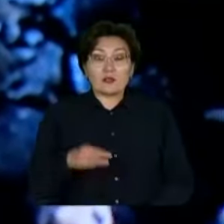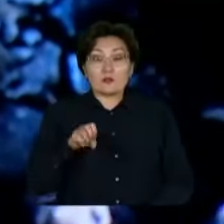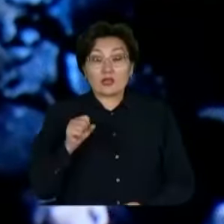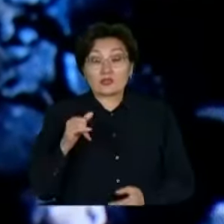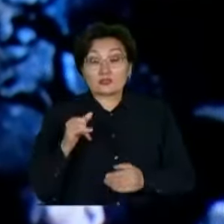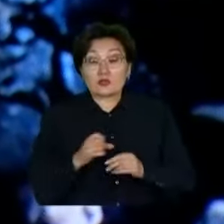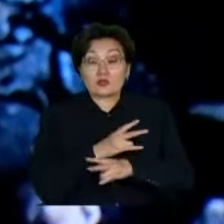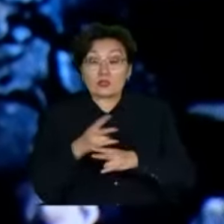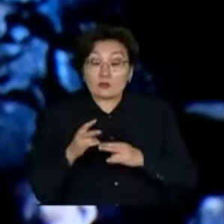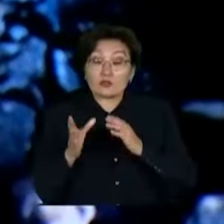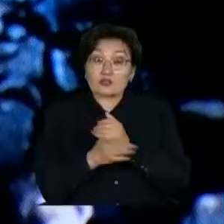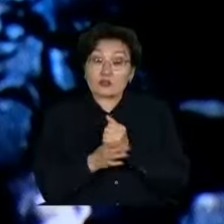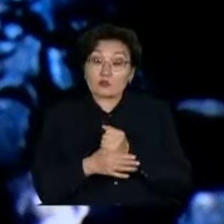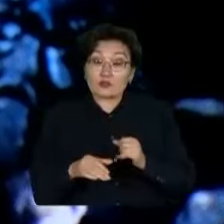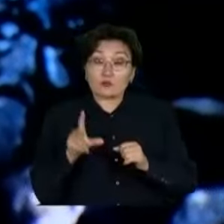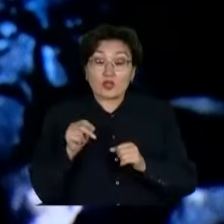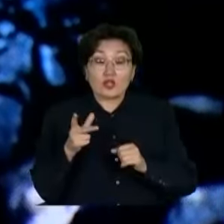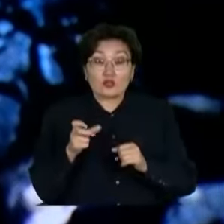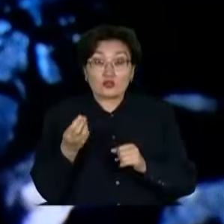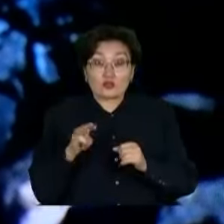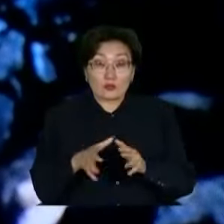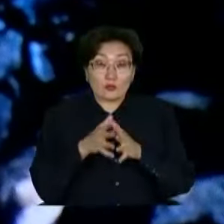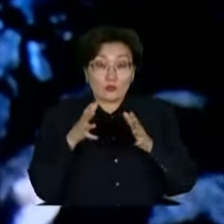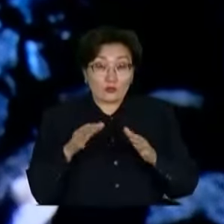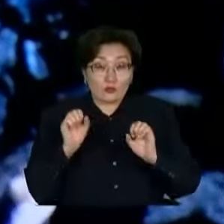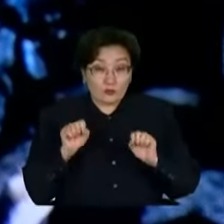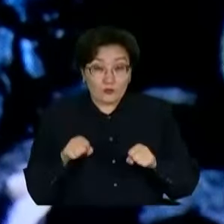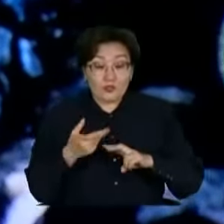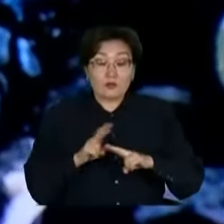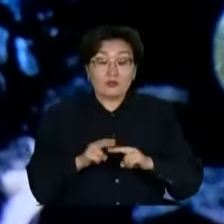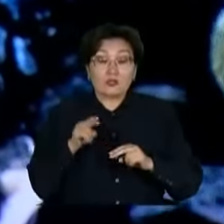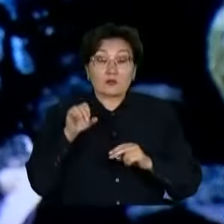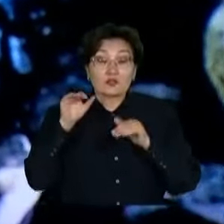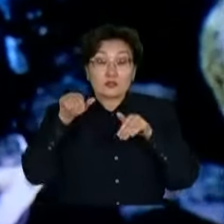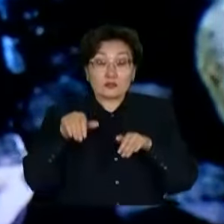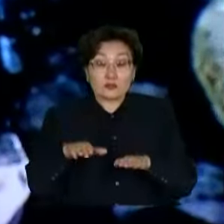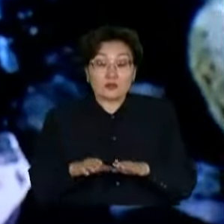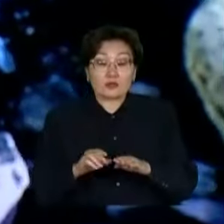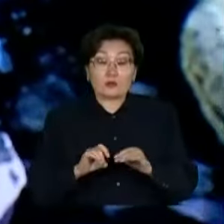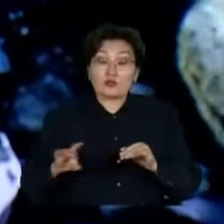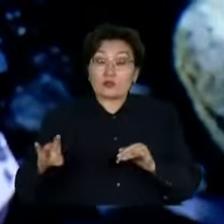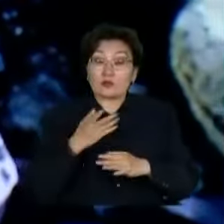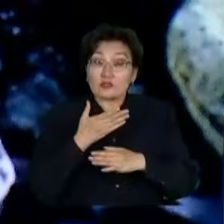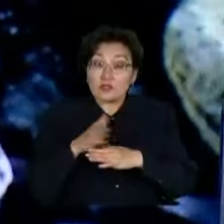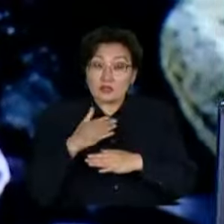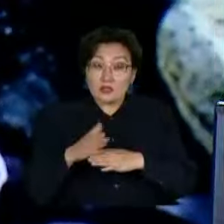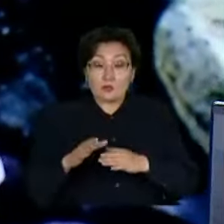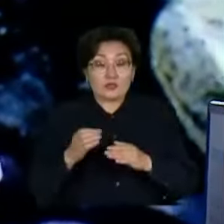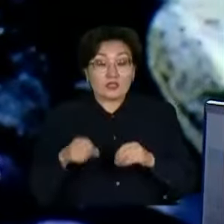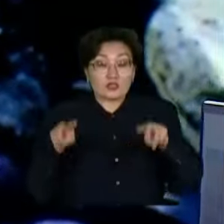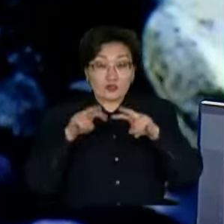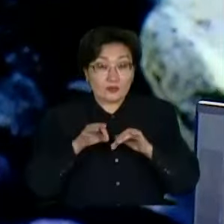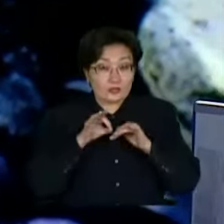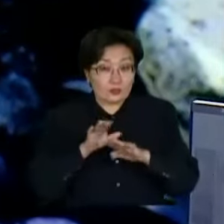Маңғыстауда қырылған итбалықтардың саны 300-ден де көп болуы мүмкін. Себебі Каспий теңізінің түпқараған ауданынан бөлек әлі де